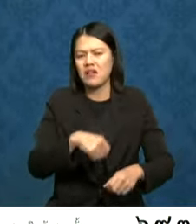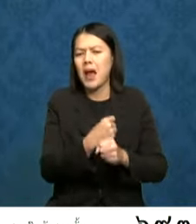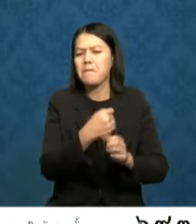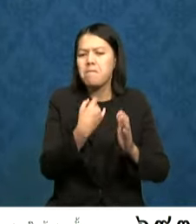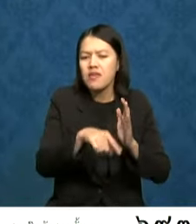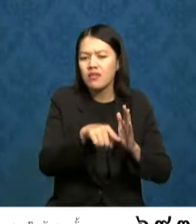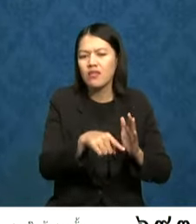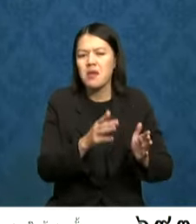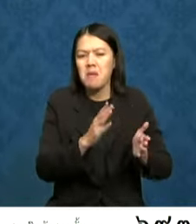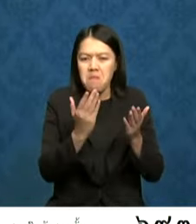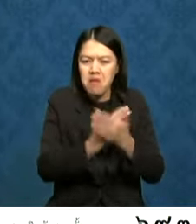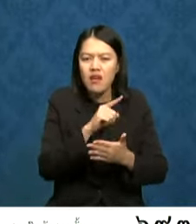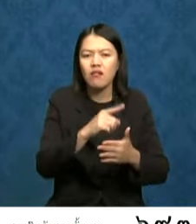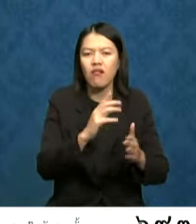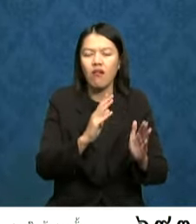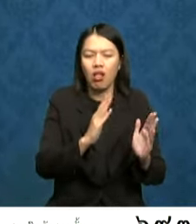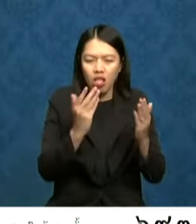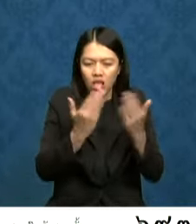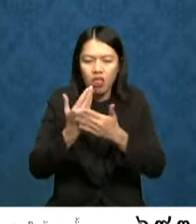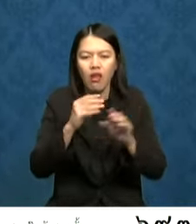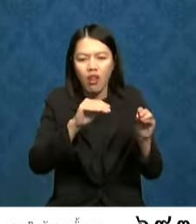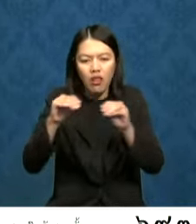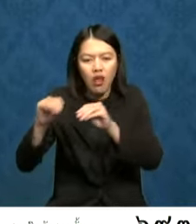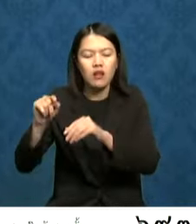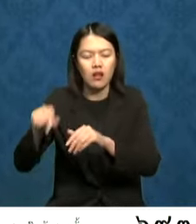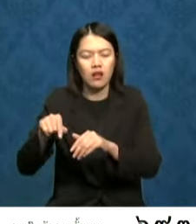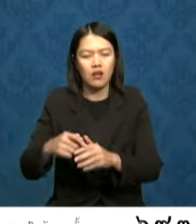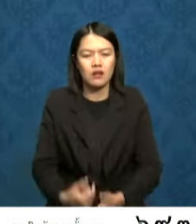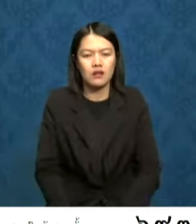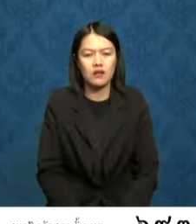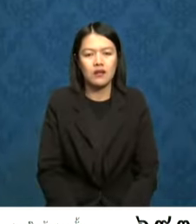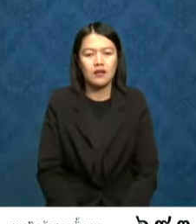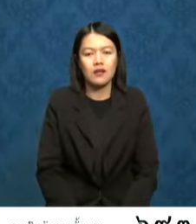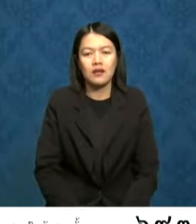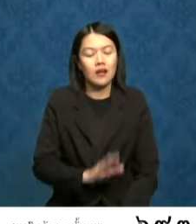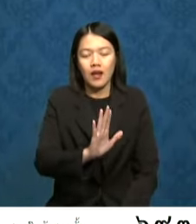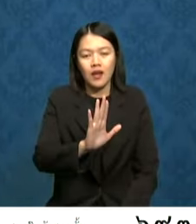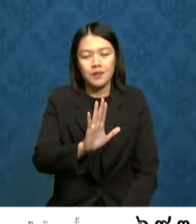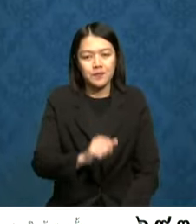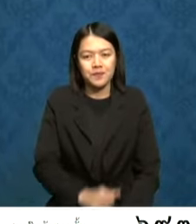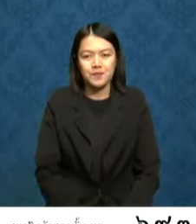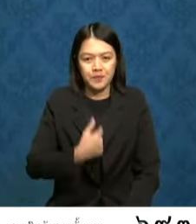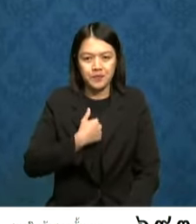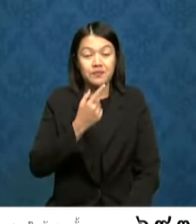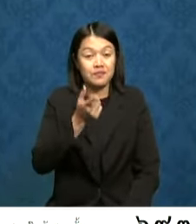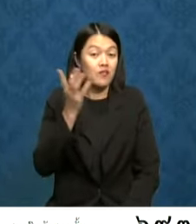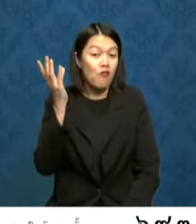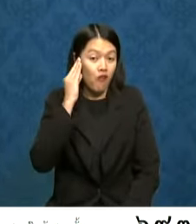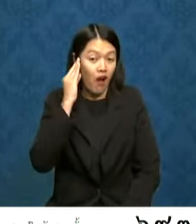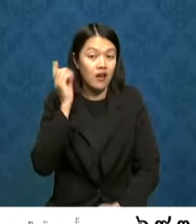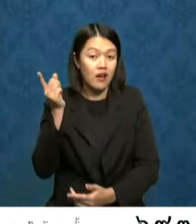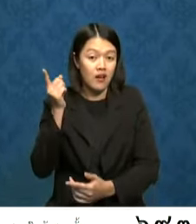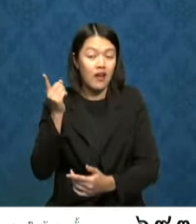เปลี่ยนไปเปลี่ยนมาฝ่ายค้ามันทำให้ล่าช้าทำให้เลเทะแบบนี้แต่ว่าอย่าอ้างเลยค่ะว่ามันเป็นเพราะว่าท่านฟังคนเห็น